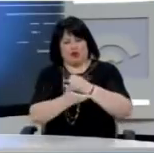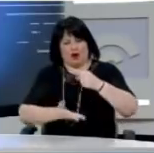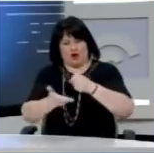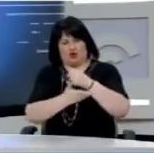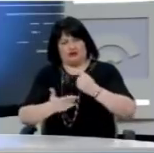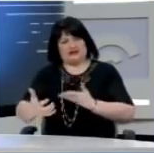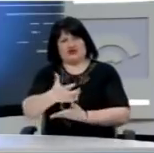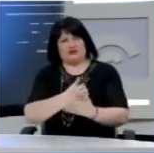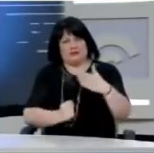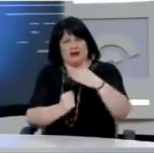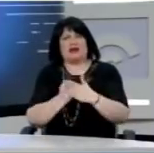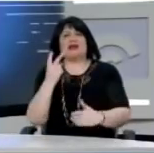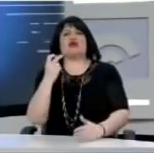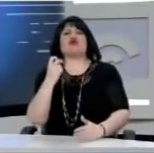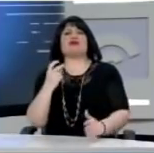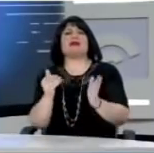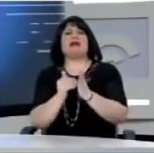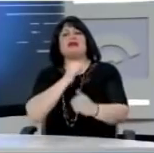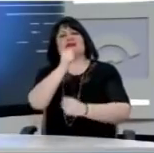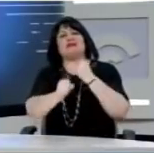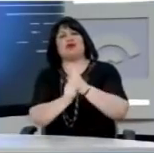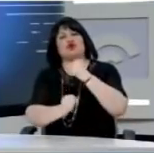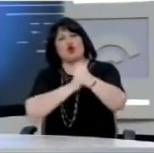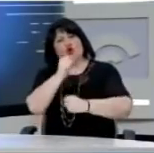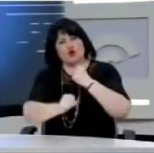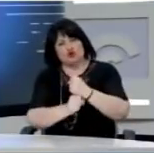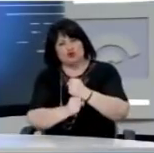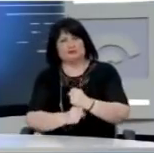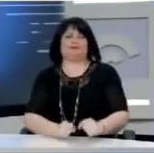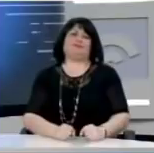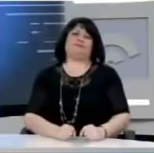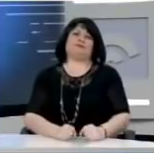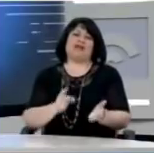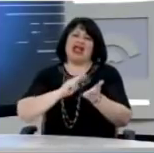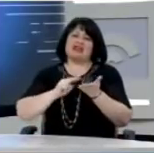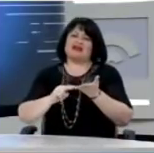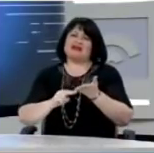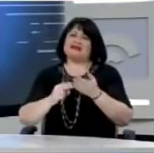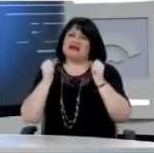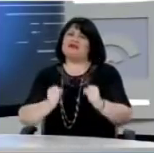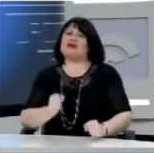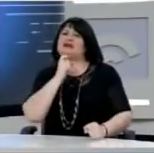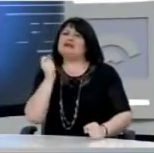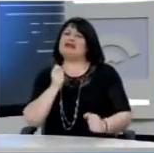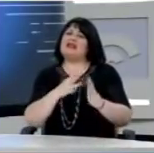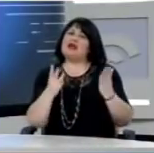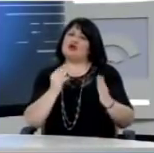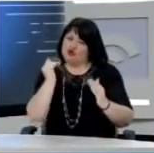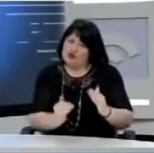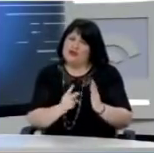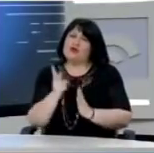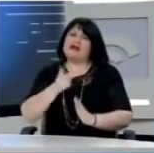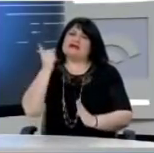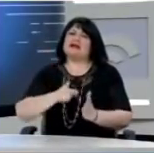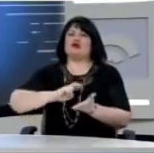έχει εισόδημα ως 20.000 ευρώ το χρόνο. Υλοποιήσαμε τη μείωση των ασφαλιστικών εισφορών για την κύρια σύνταξη των αγροτών από το 18% στο